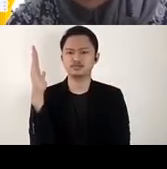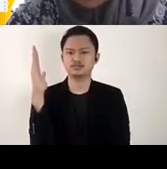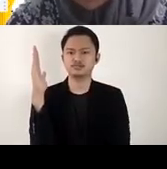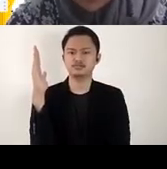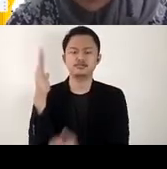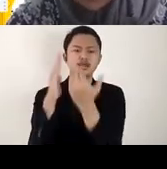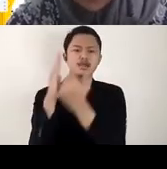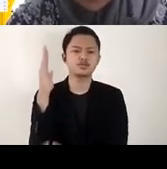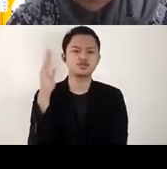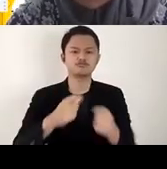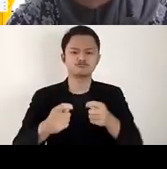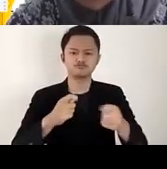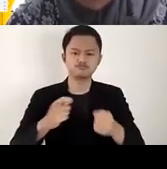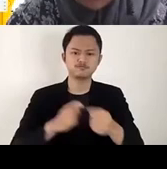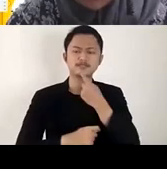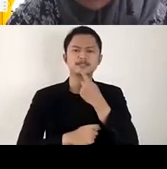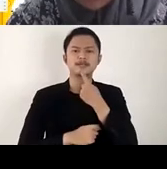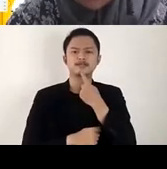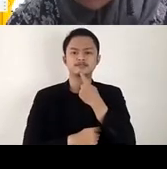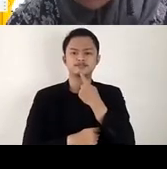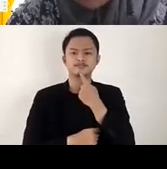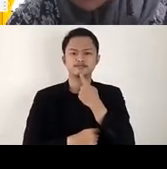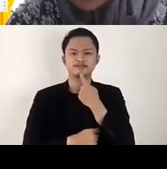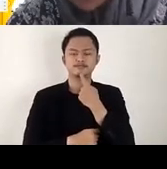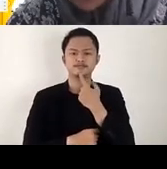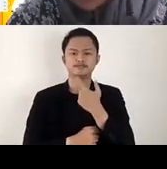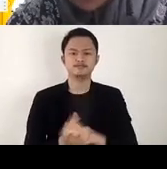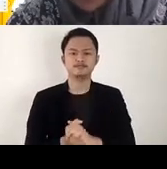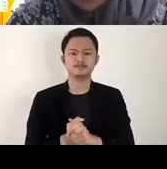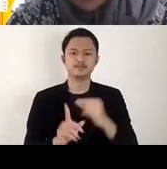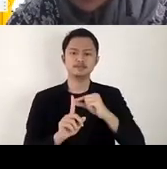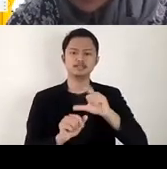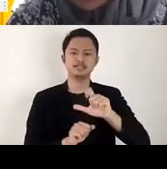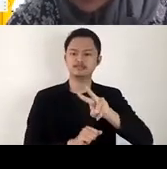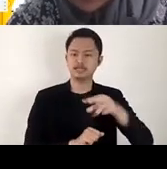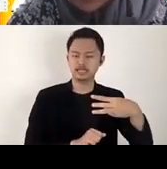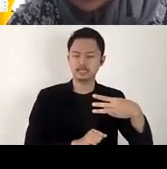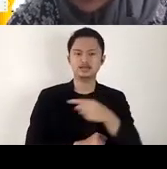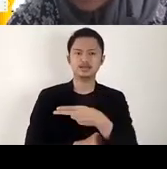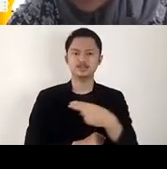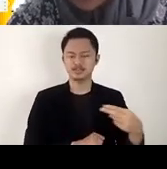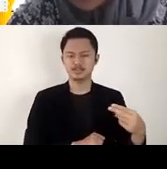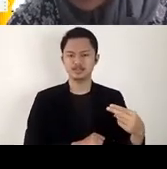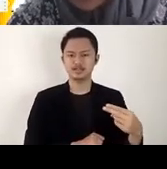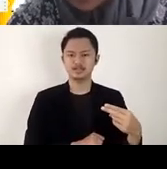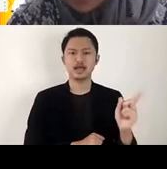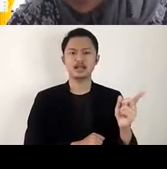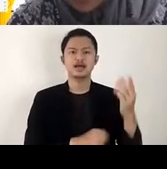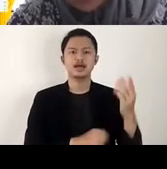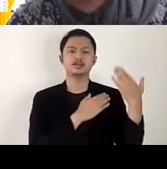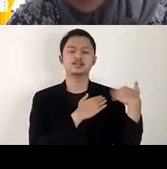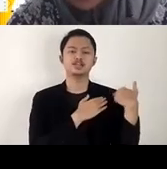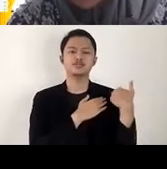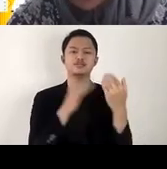mengatur mengenai pelaksanaan misi Indonesia ini adalah dari amanat Perpres Nomor